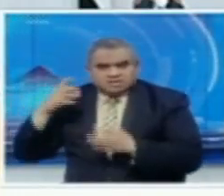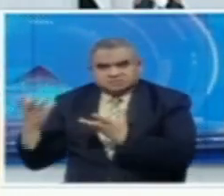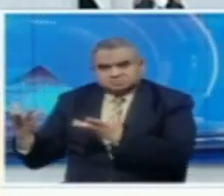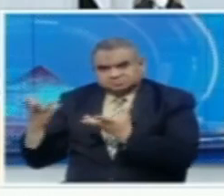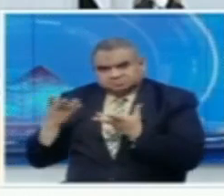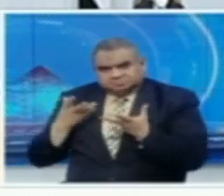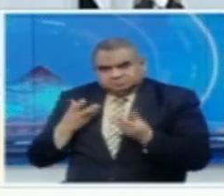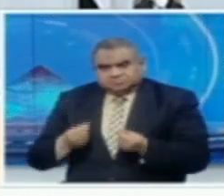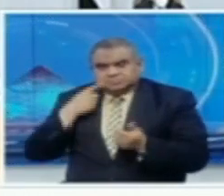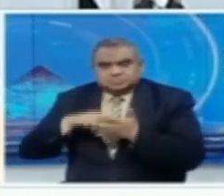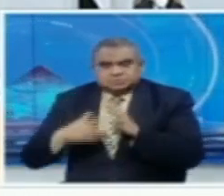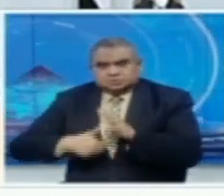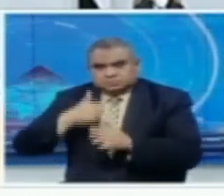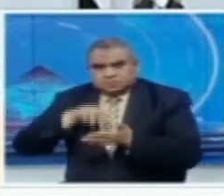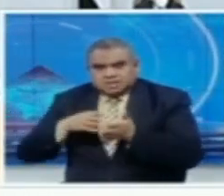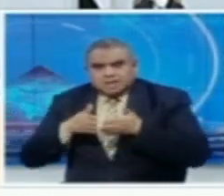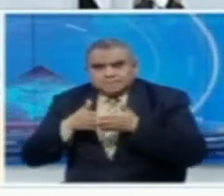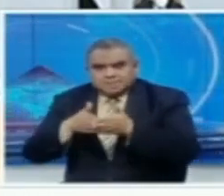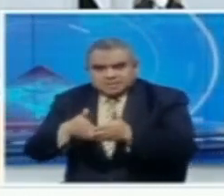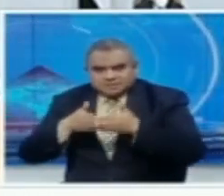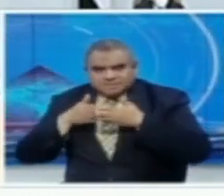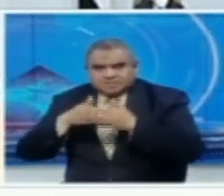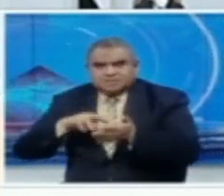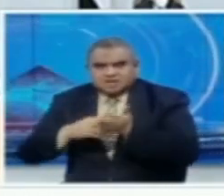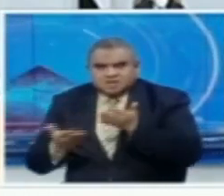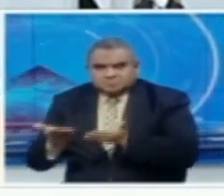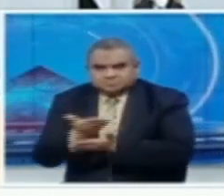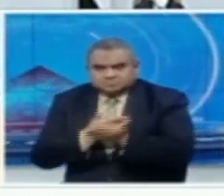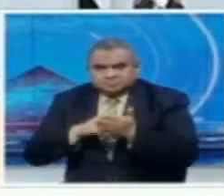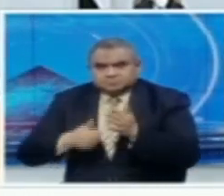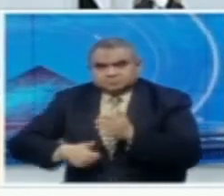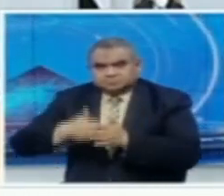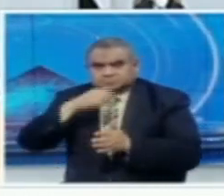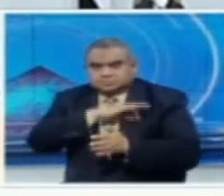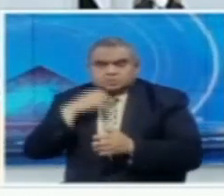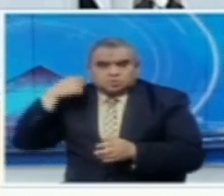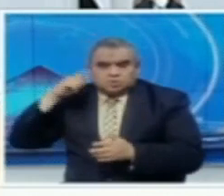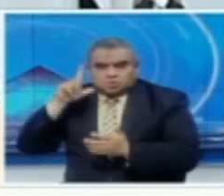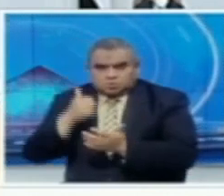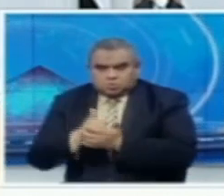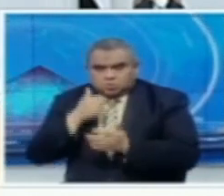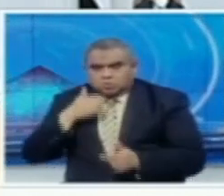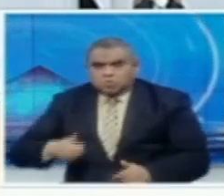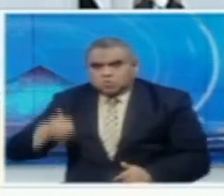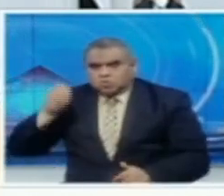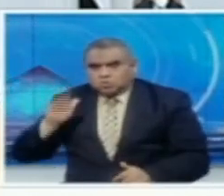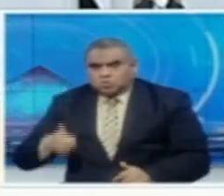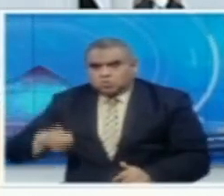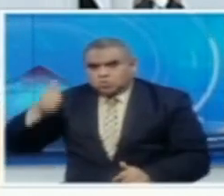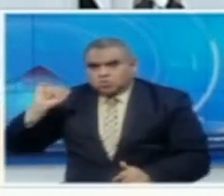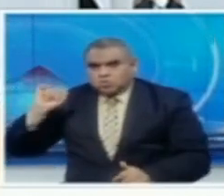الإطار على معدلات حركة الملاحة بقناة السويس، حيث استعرض الفريق أسامة ربيع رئيس هيئة قناة